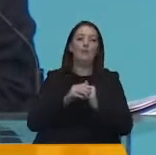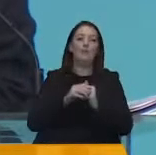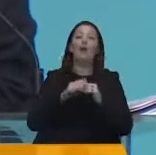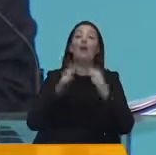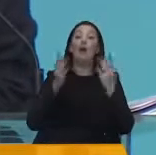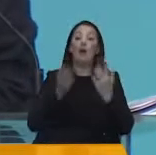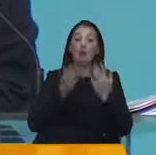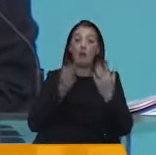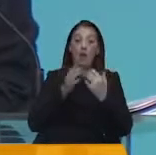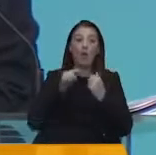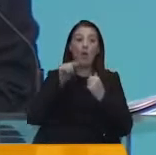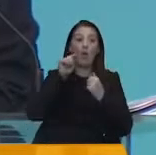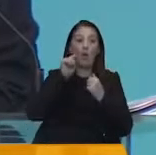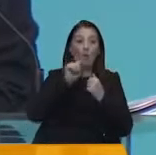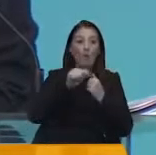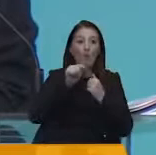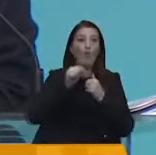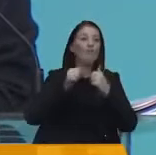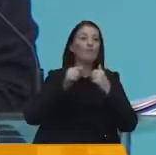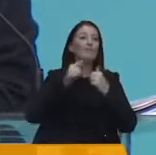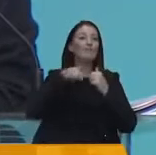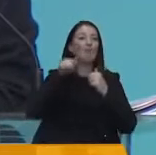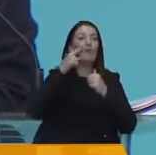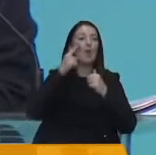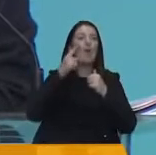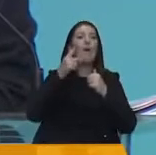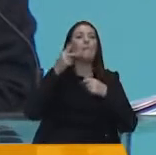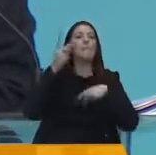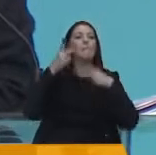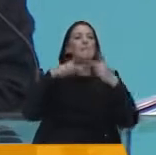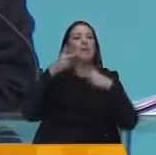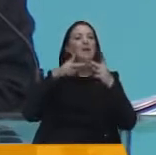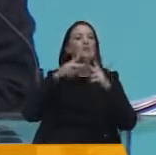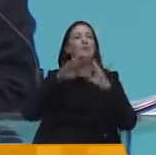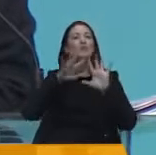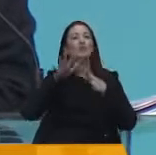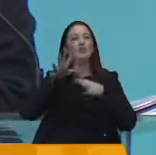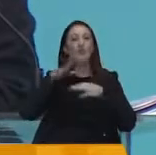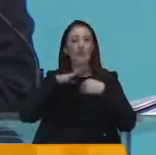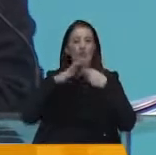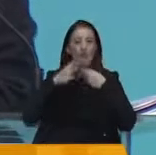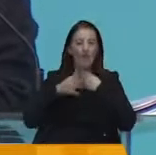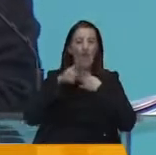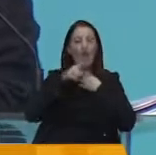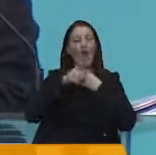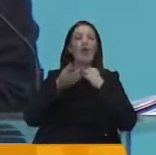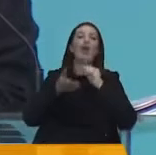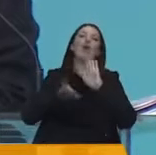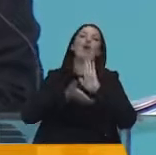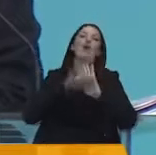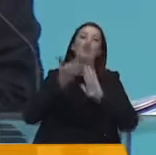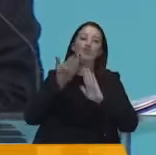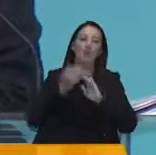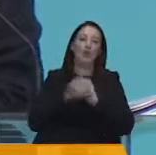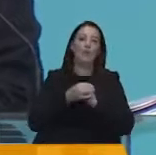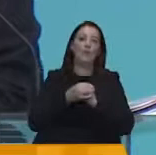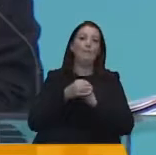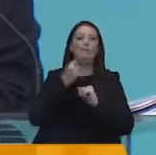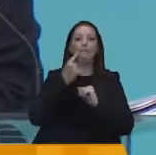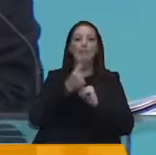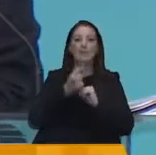Hatta bu çayırın üzerinde bazı olumsuzluklar var. Onlar da kaldırılacak.